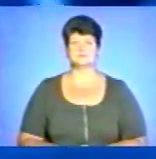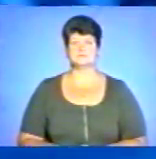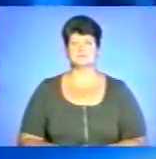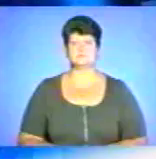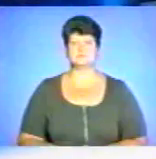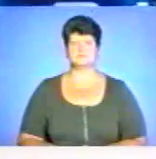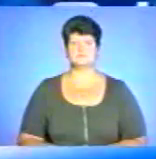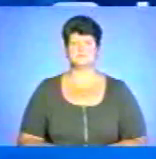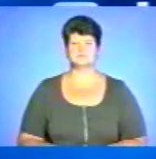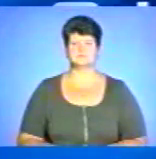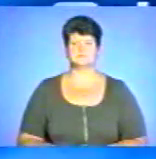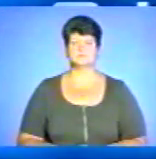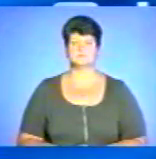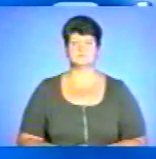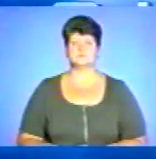Музика